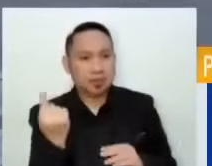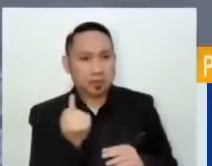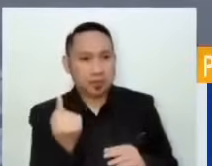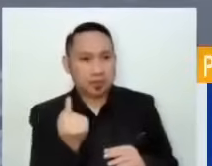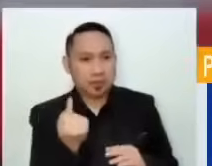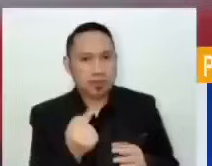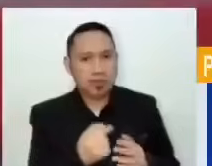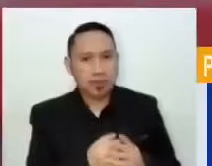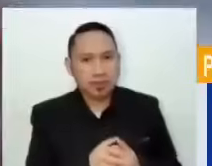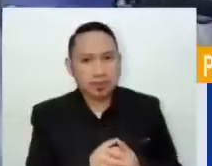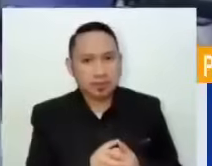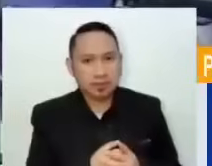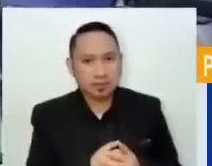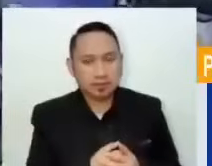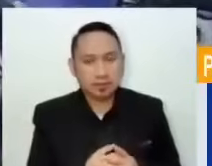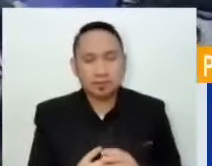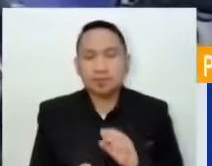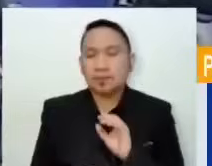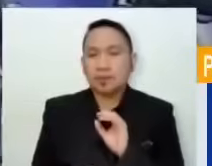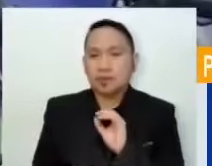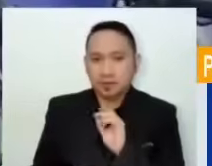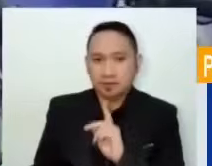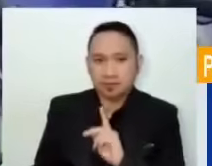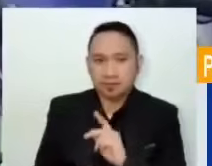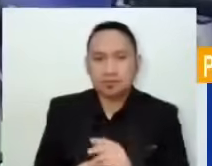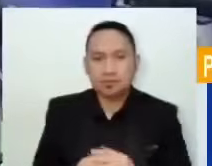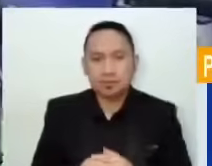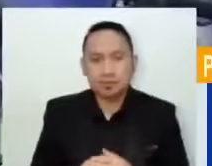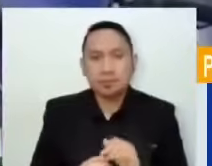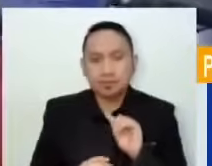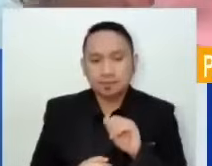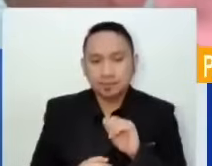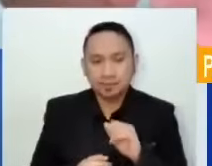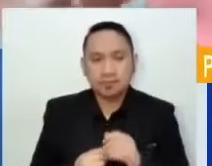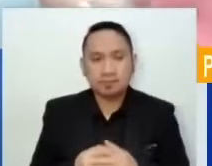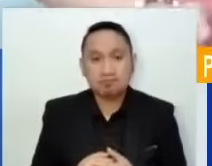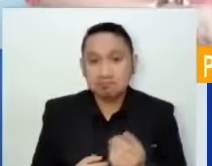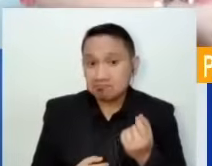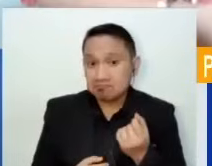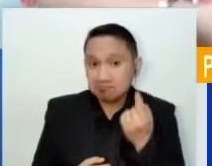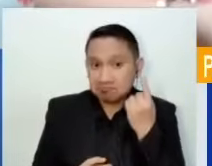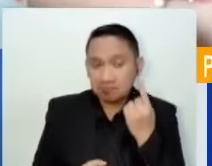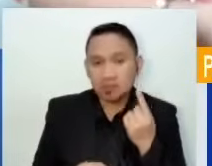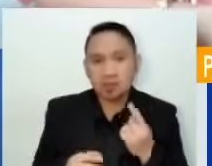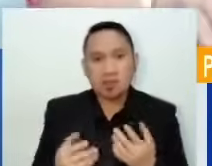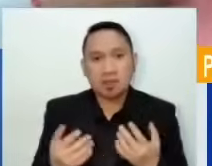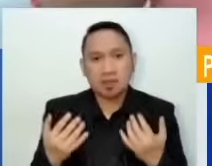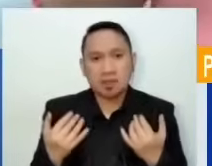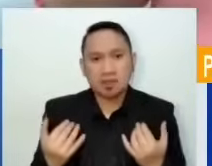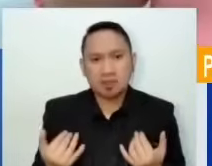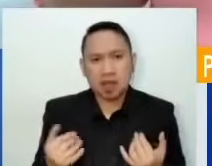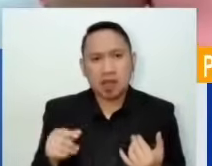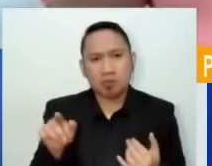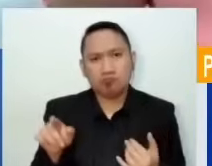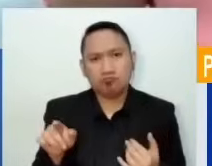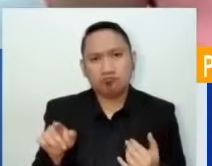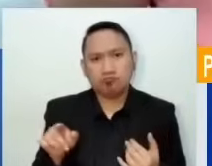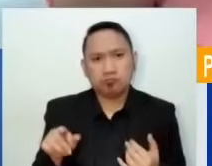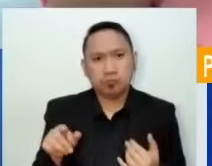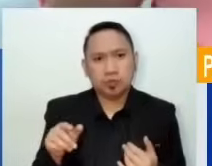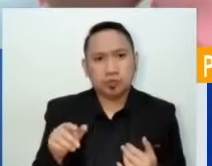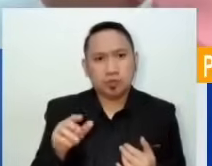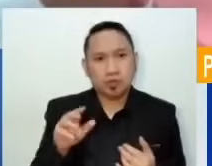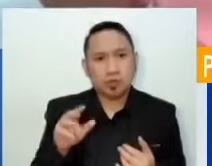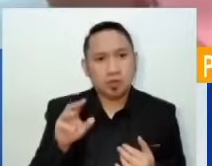Okay. Oo. Sir, naiintindihan natin na sinasabi niyo bloated po yung figures ni Chairman Mar Balbuena,